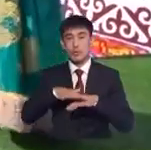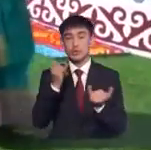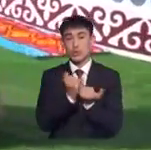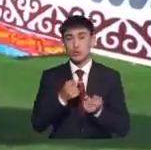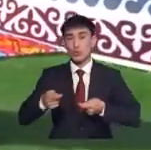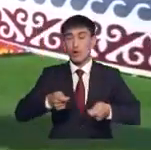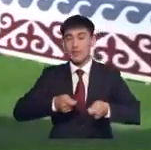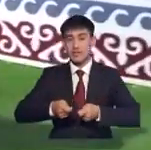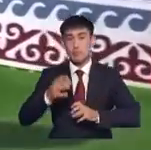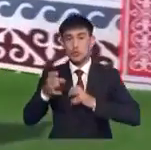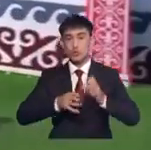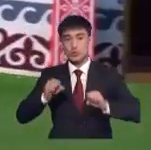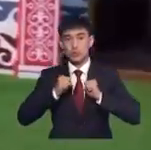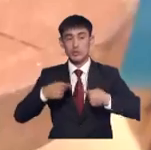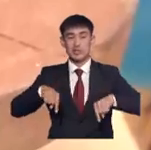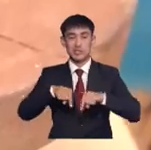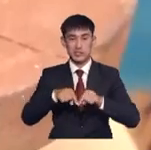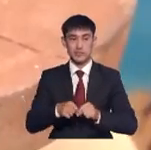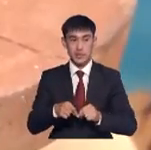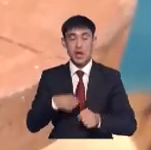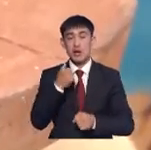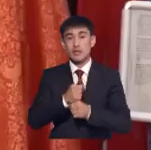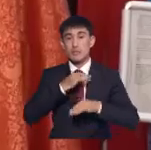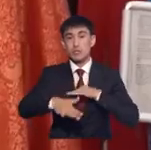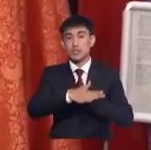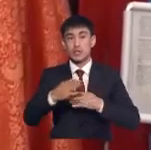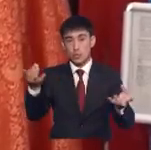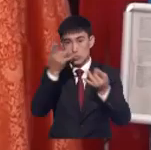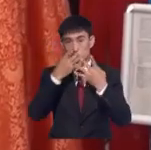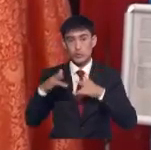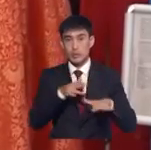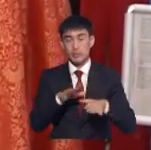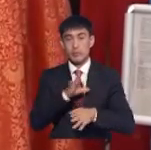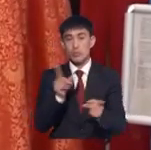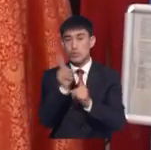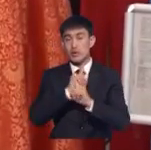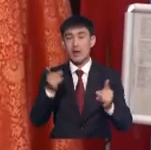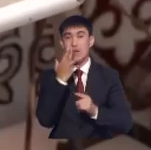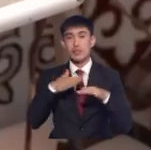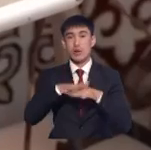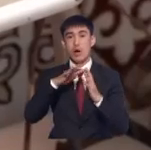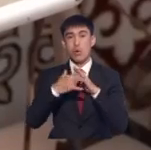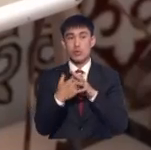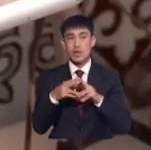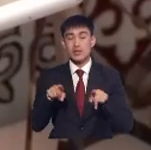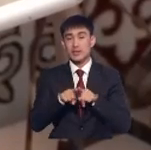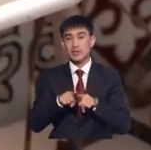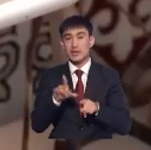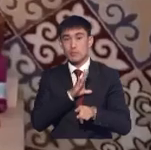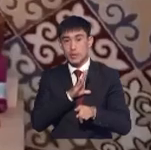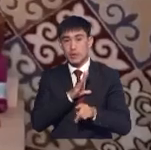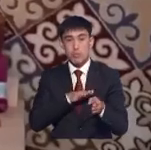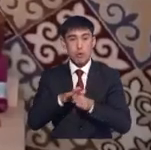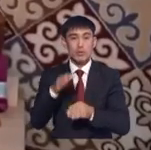и руководители международных спортивных организаций. Основной площадкой для культурных мероприятий стал уникальный этноаул. Причем такими событиями был